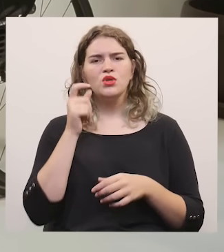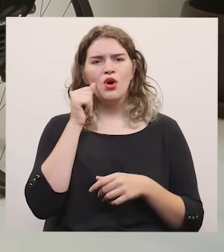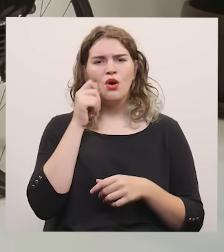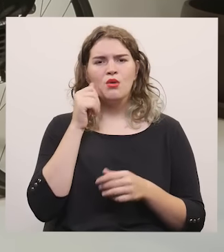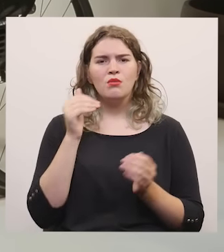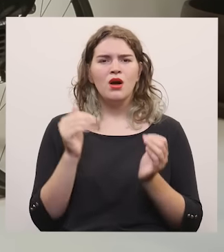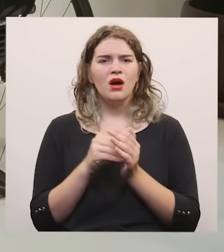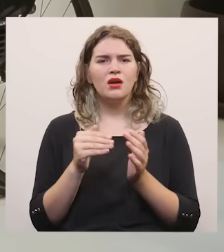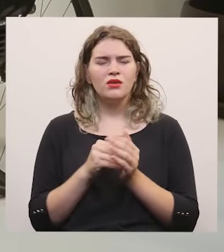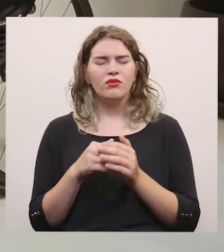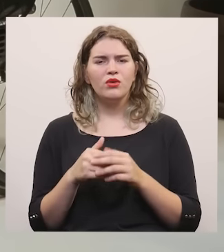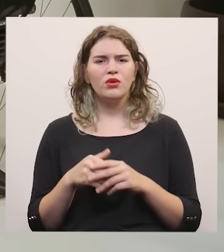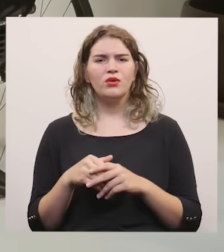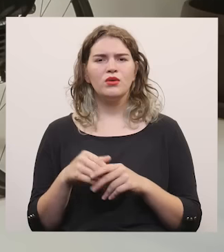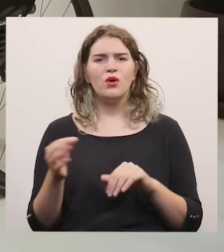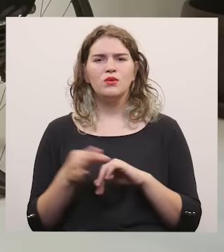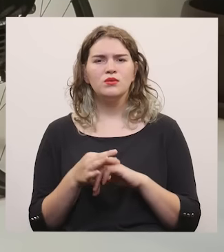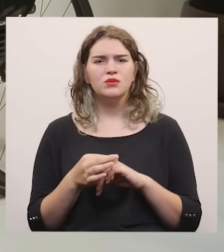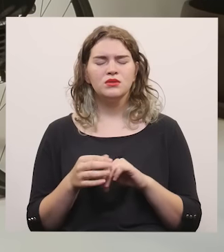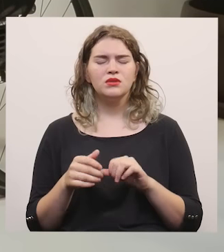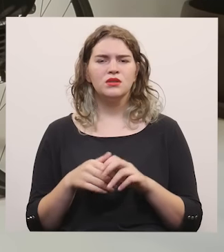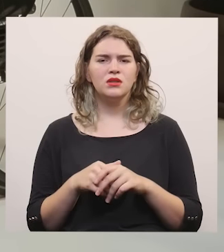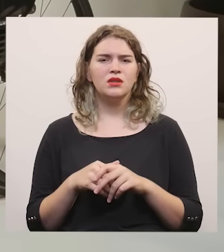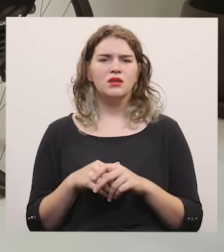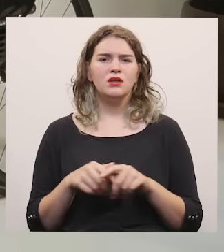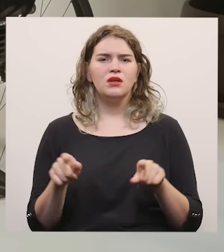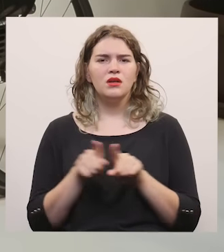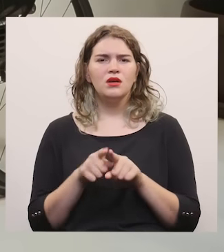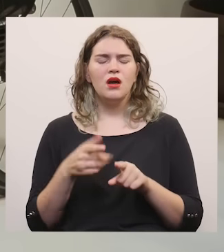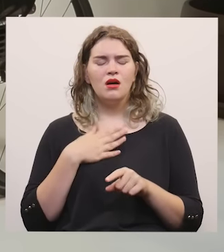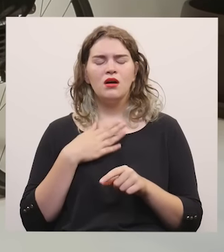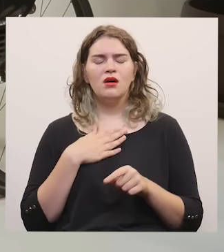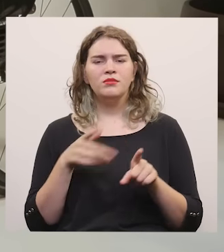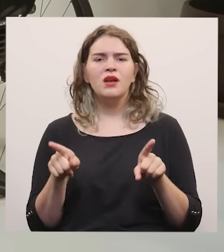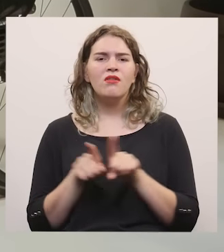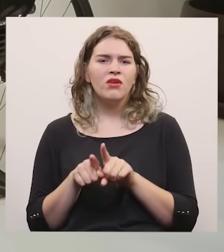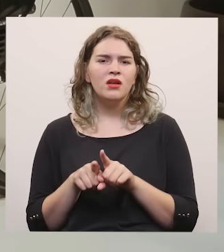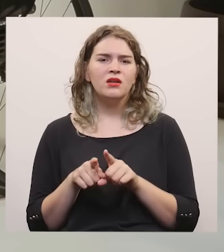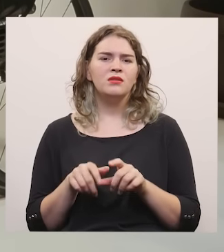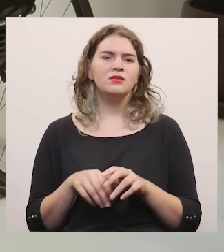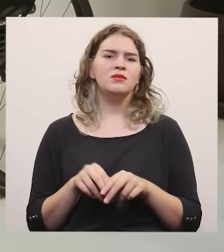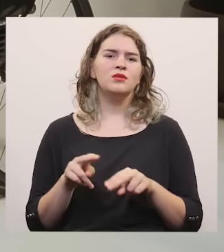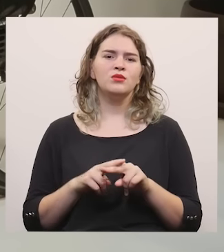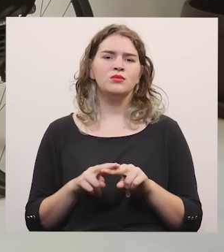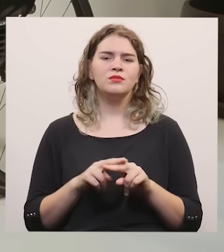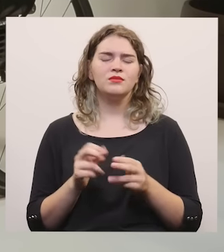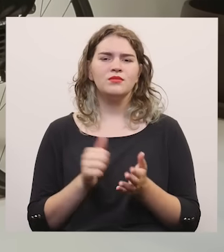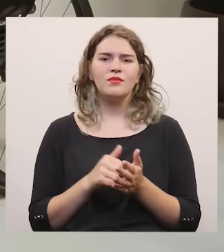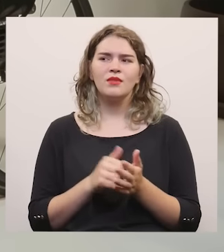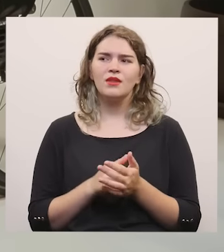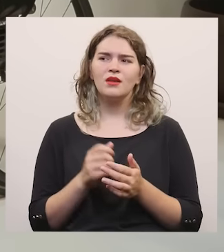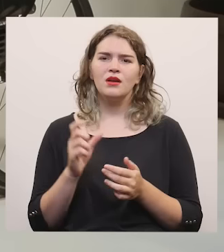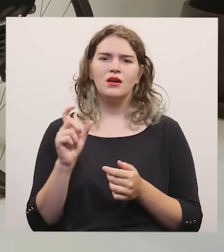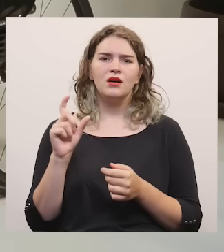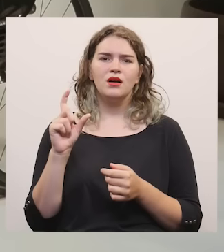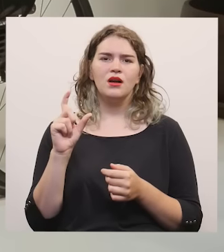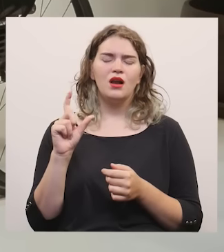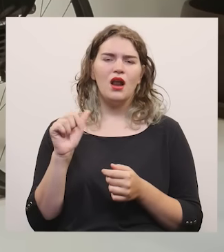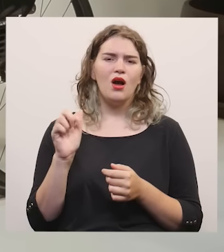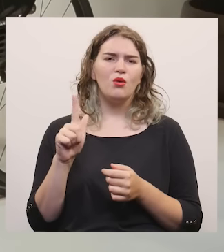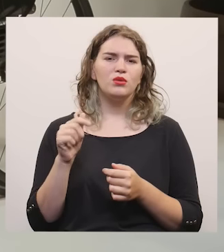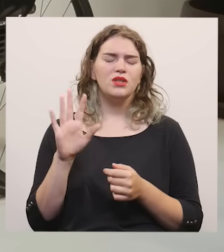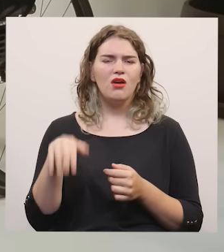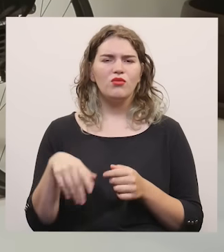orice om în lumea asta și-l dorește, o soție precum am eu lângă mine, cum zice la Scriptură, este o binecuvântare. Claudia, ai făcut un